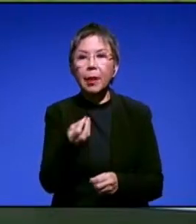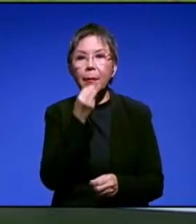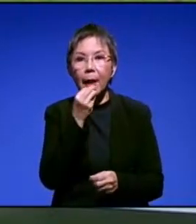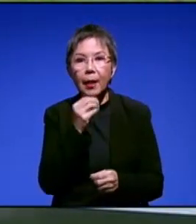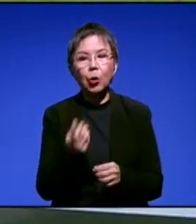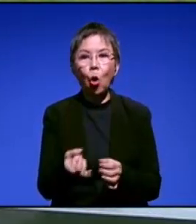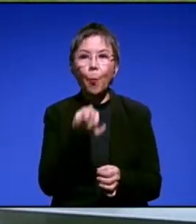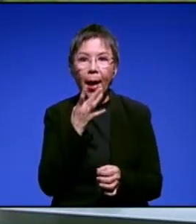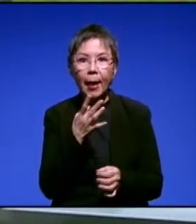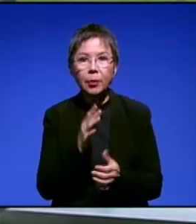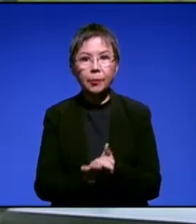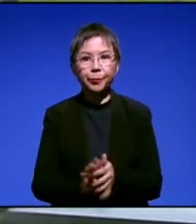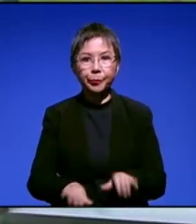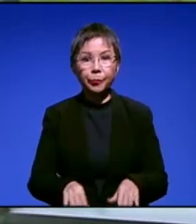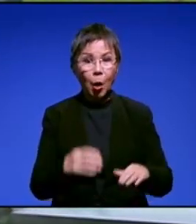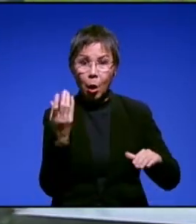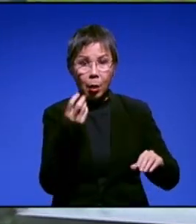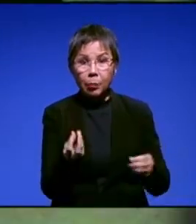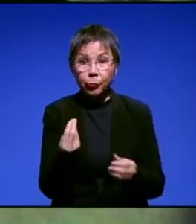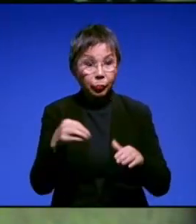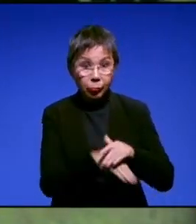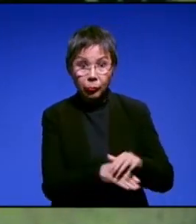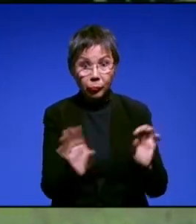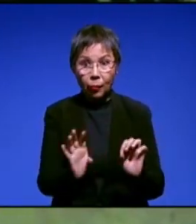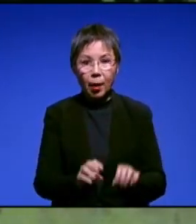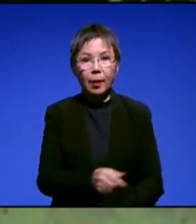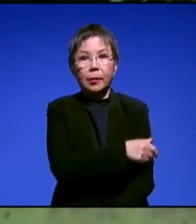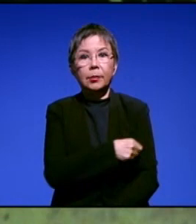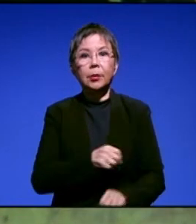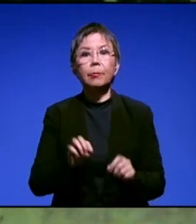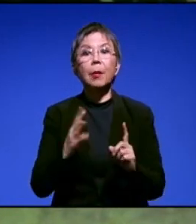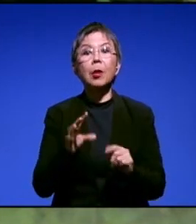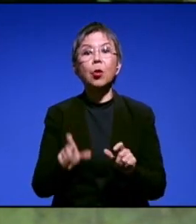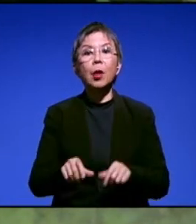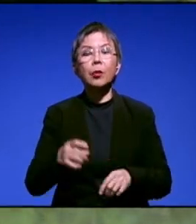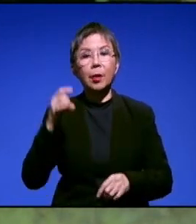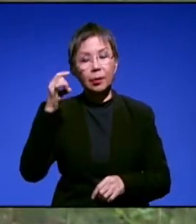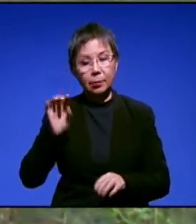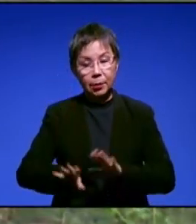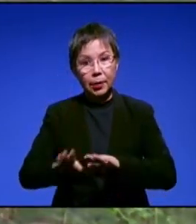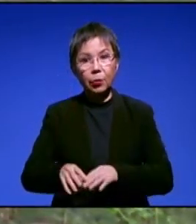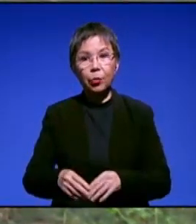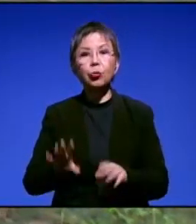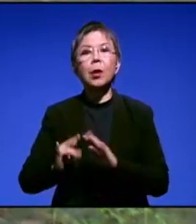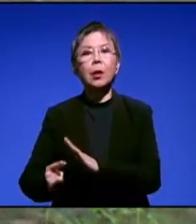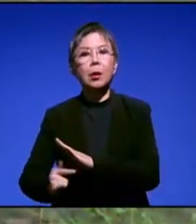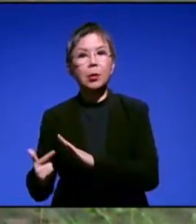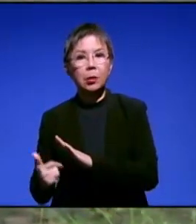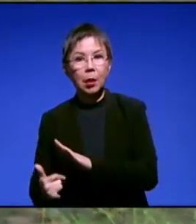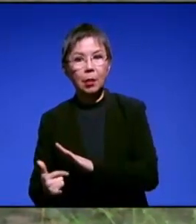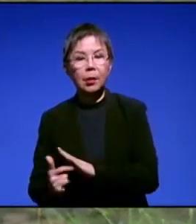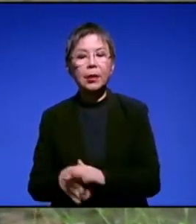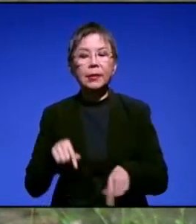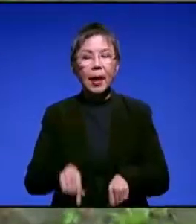diameter udah efisiensi 18 orang pakai Medan setelah di rumahkan karyawan kebun binatang Medan Hanya menyisakan